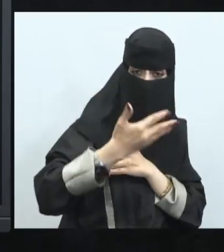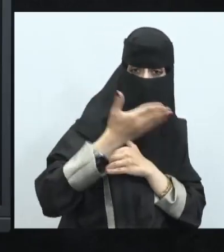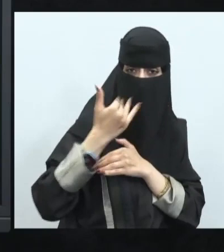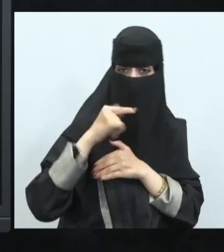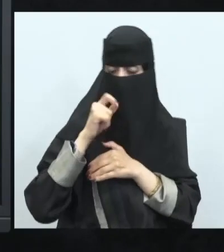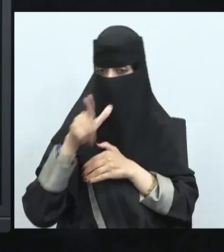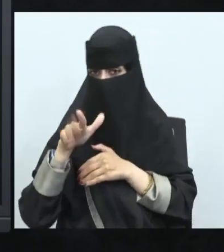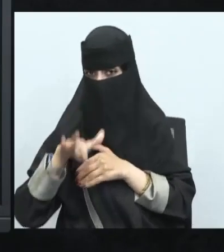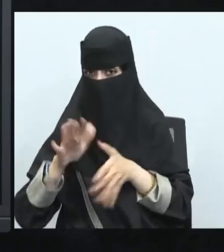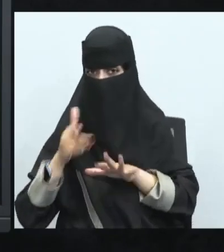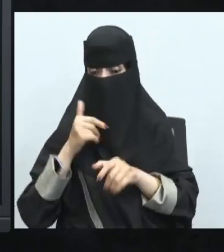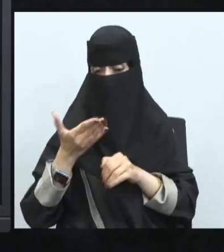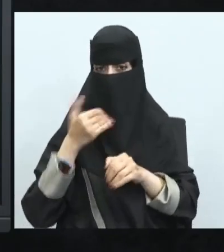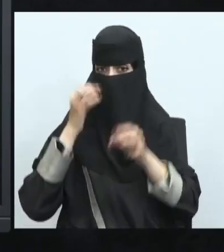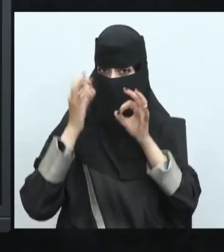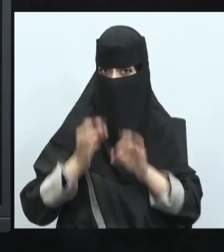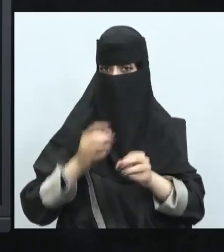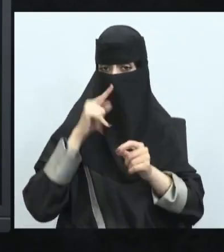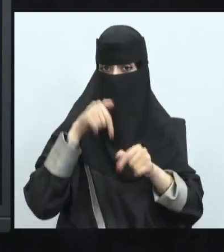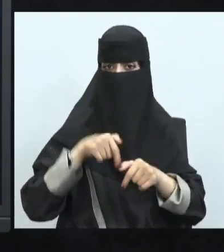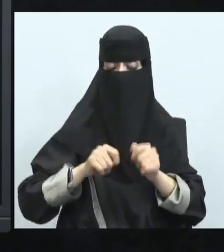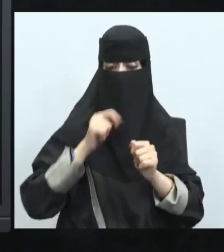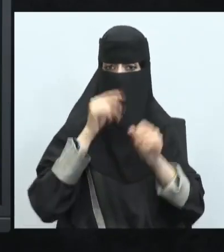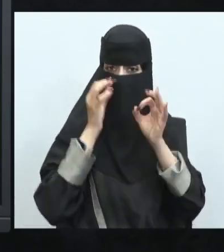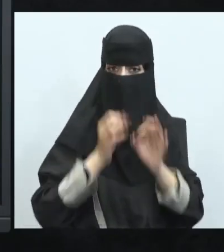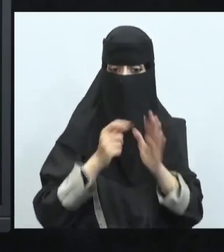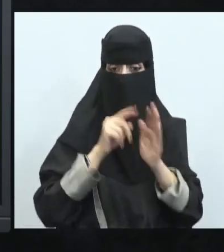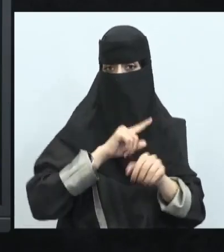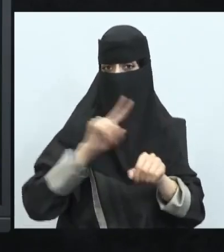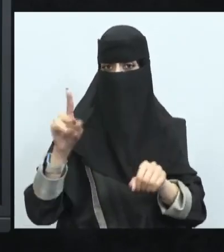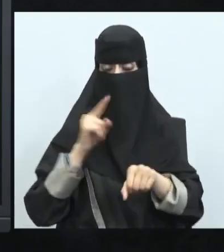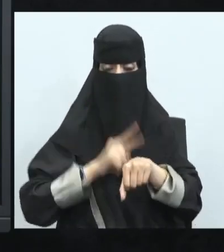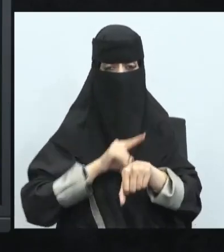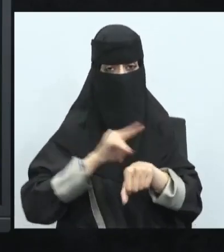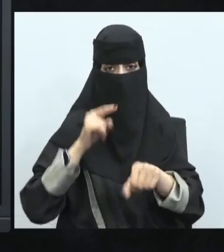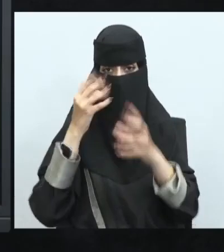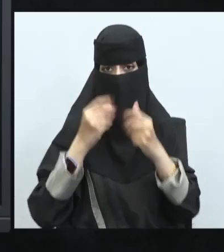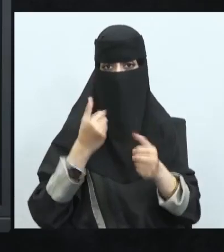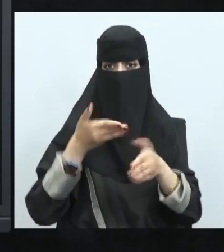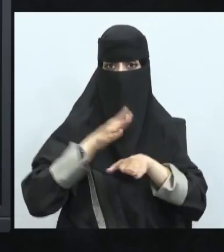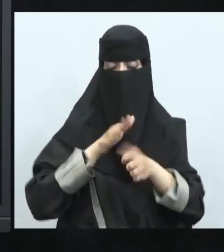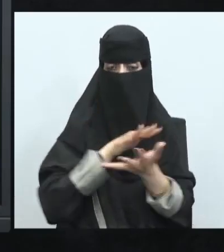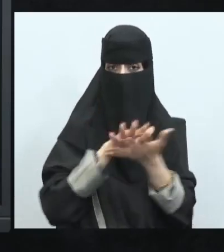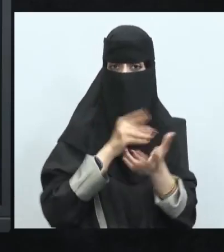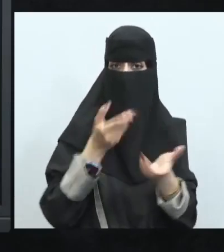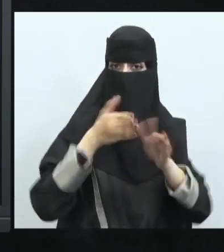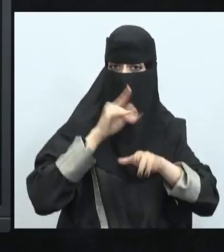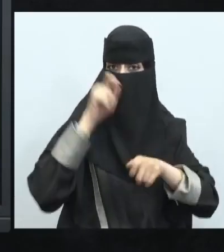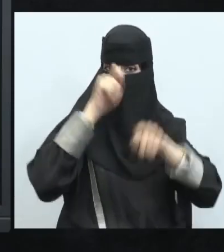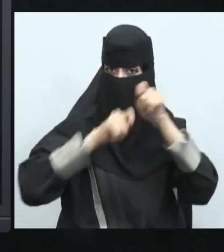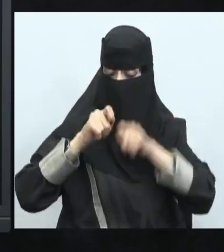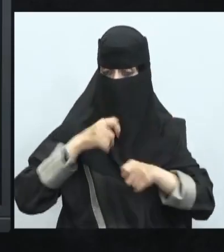ببعض الامور قبل ان نتاكد منها او نخبره في غير الوقت غير المناسب قد تكون ضررها ايضا اكبر لذلك عمليه